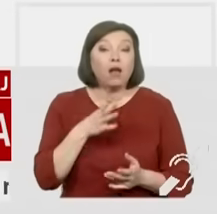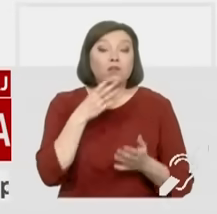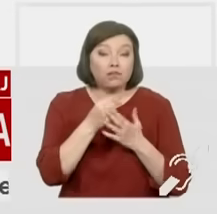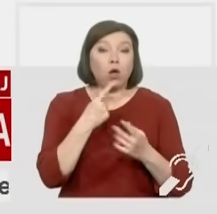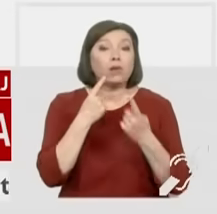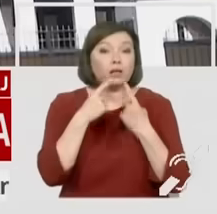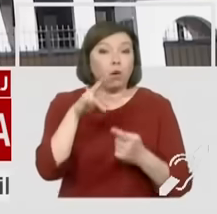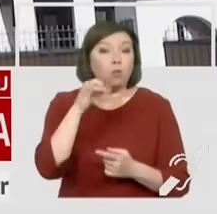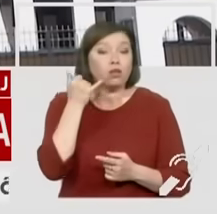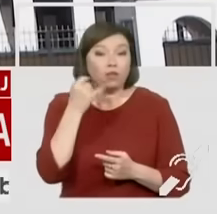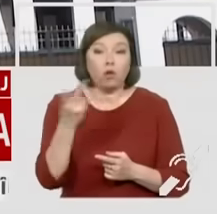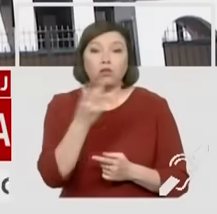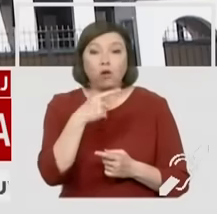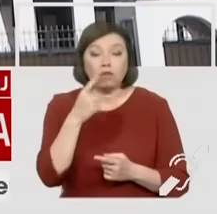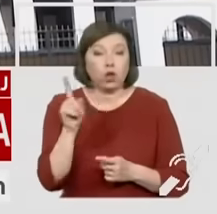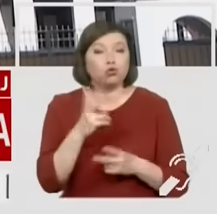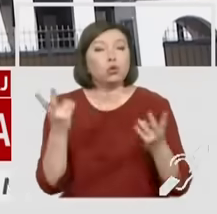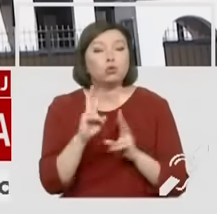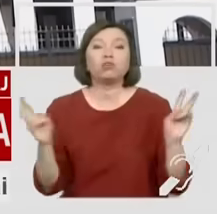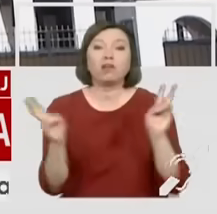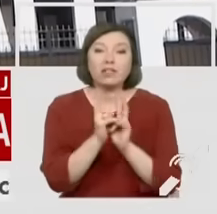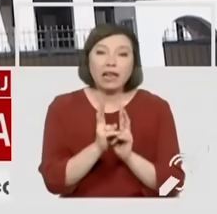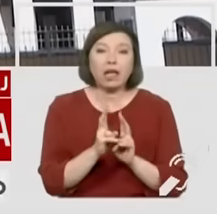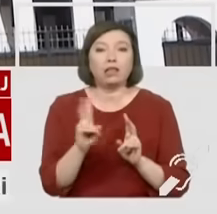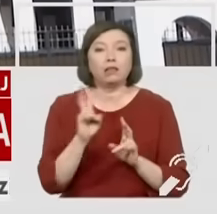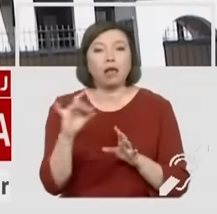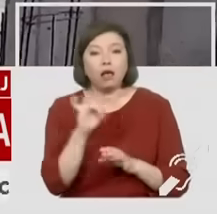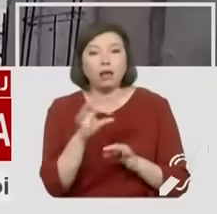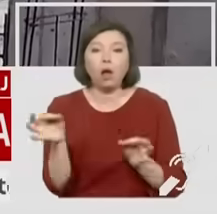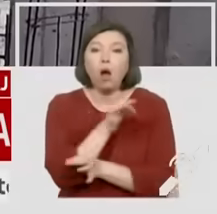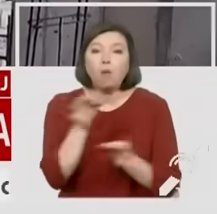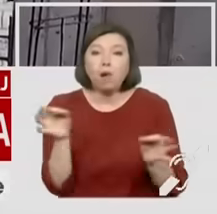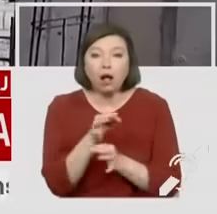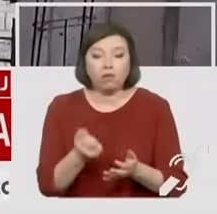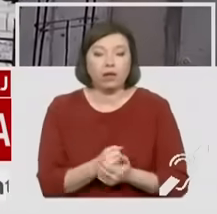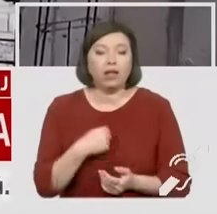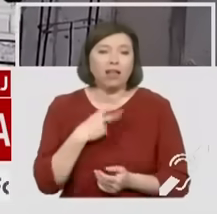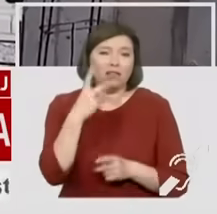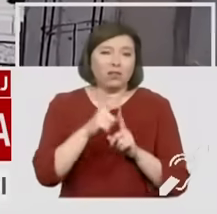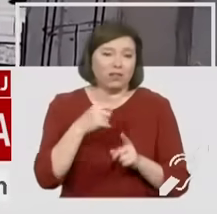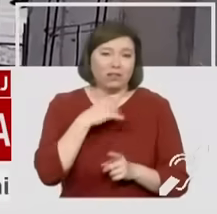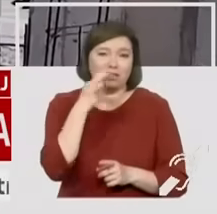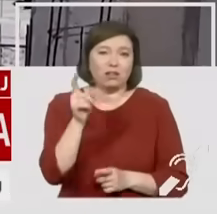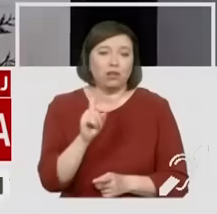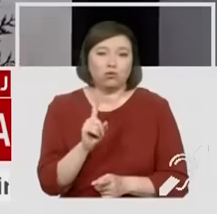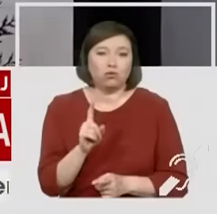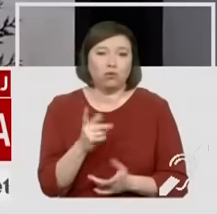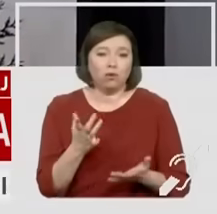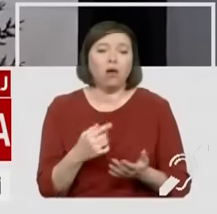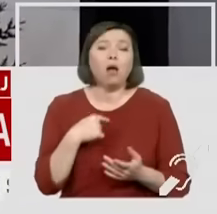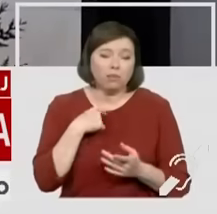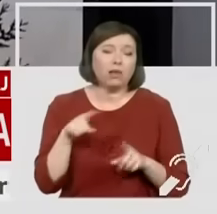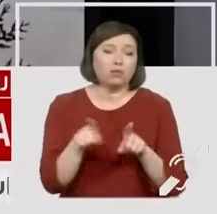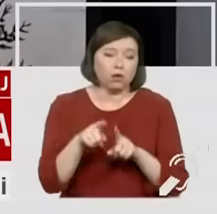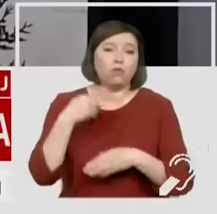discuție telefonică, cei doi spun că ar trebui să se întâlnească pentru un schimb de informații. Eu, în două cuvinte, vreau să spun că este același, că noi mergem înainte